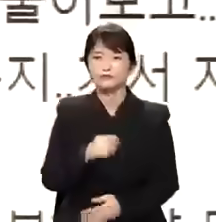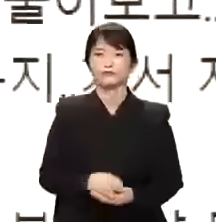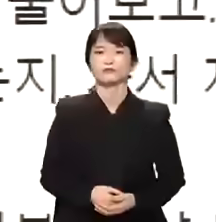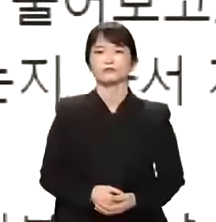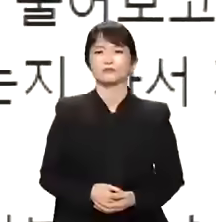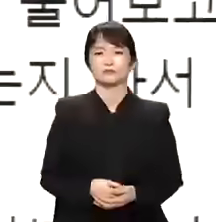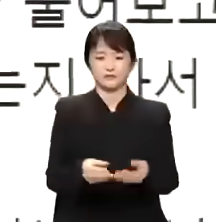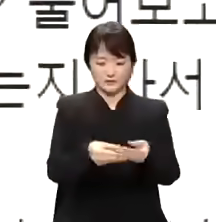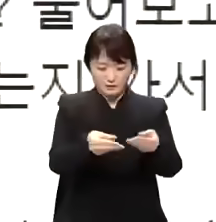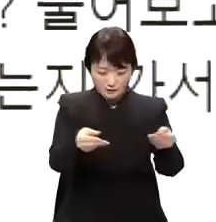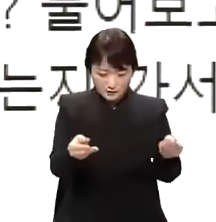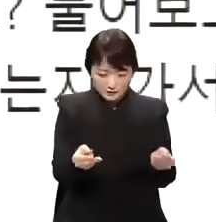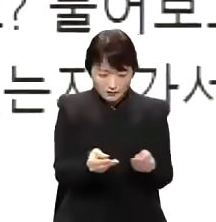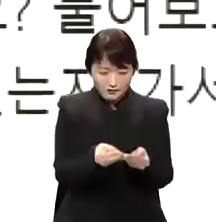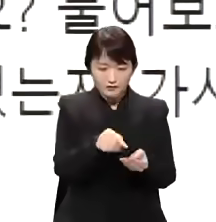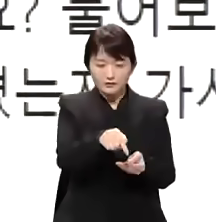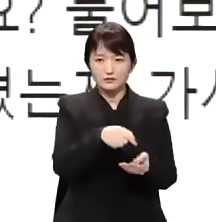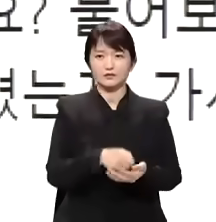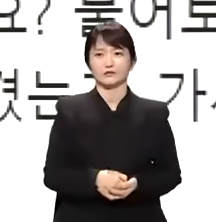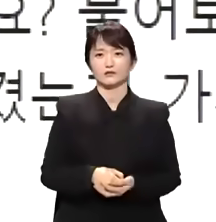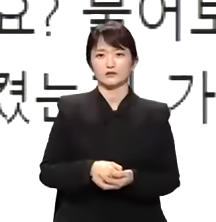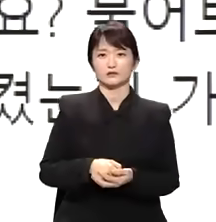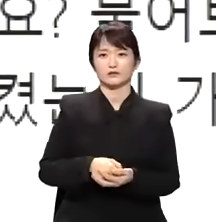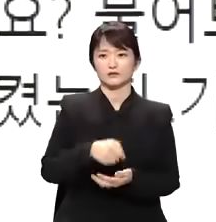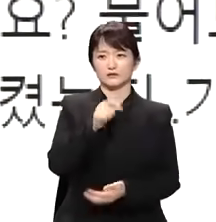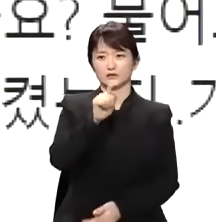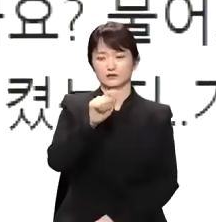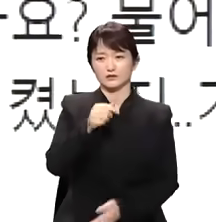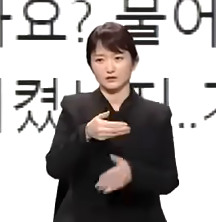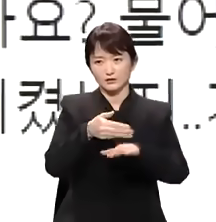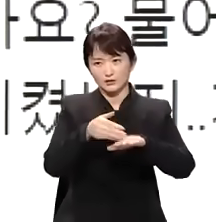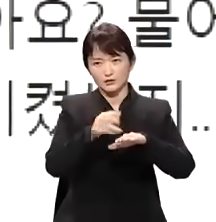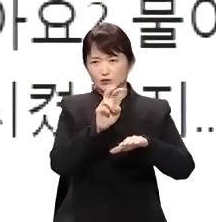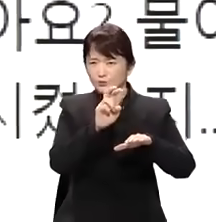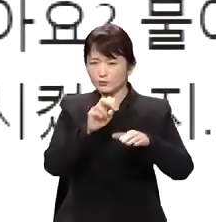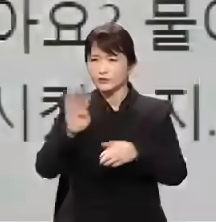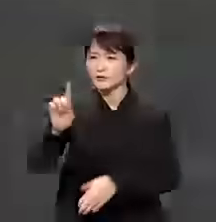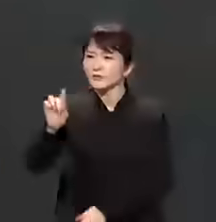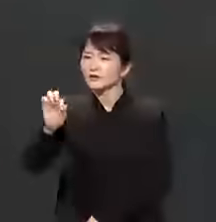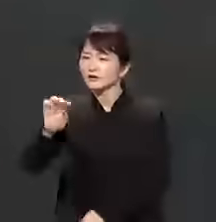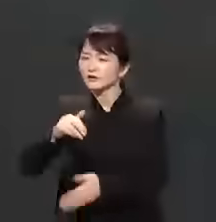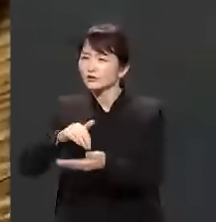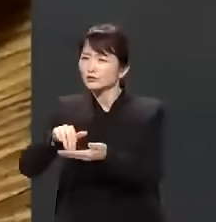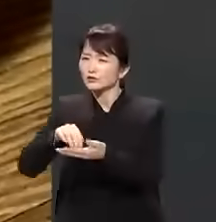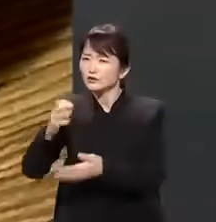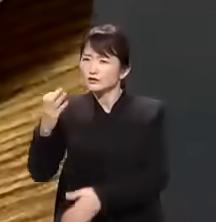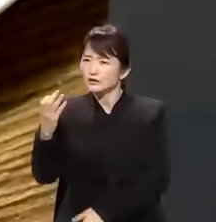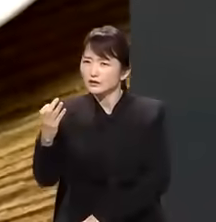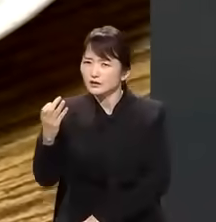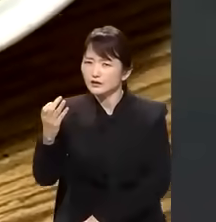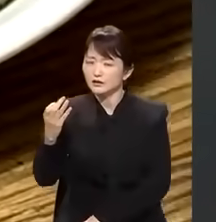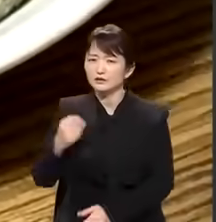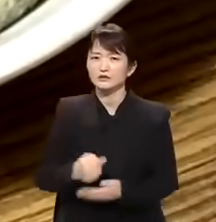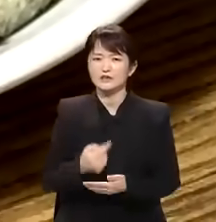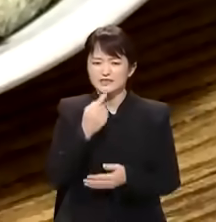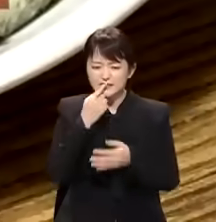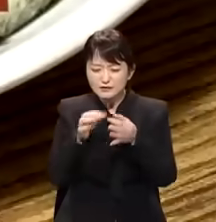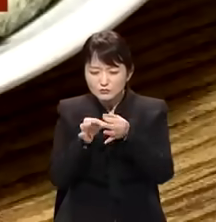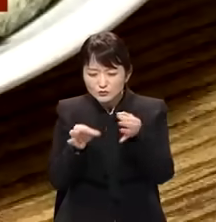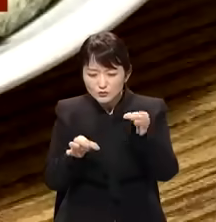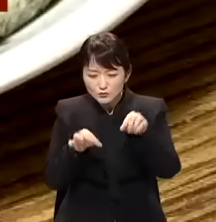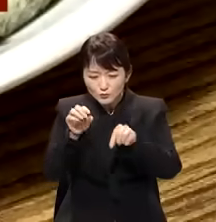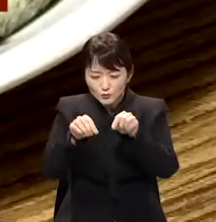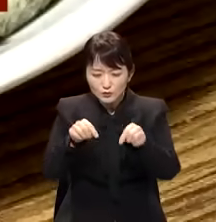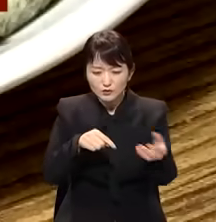있습니다 접시 보시면요 광어가 20점 가량 그리고 방어가 14점 가량 여기에 무순이 약간 올라가 있습니다 너무 적어서